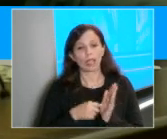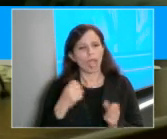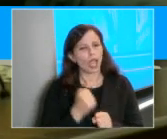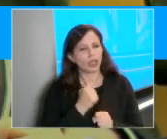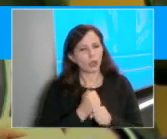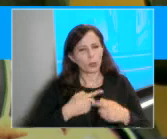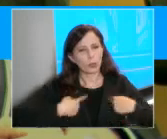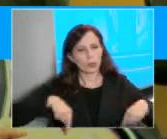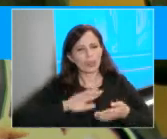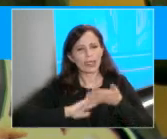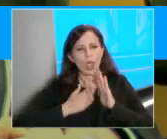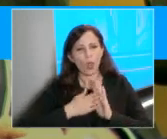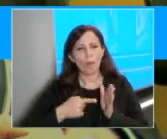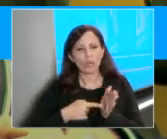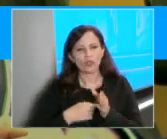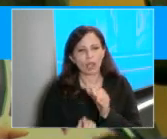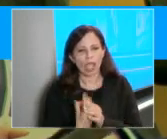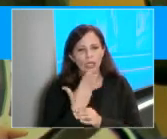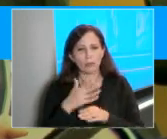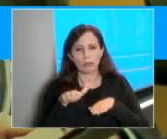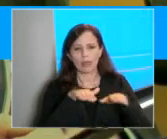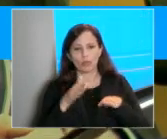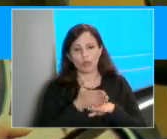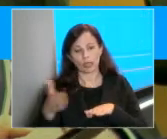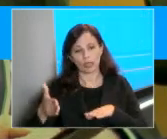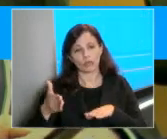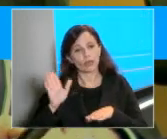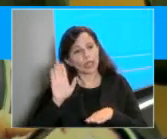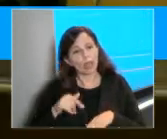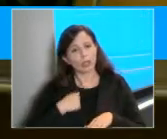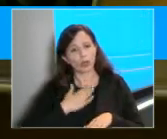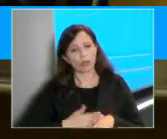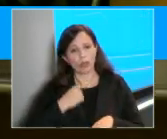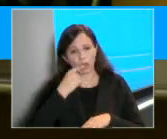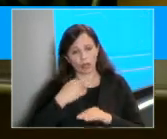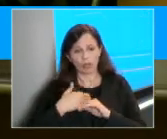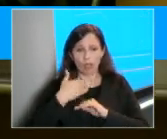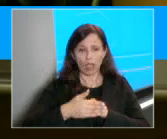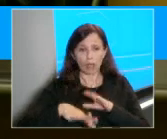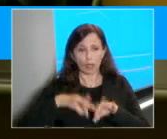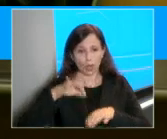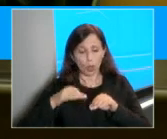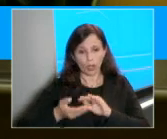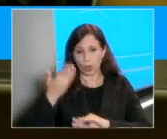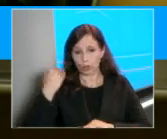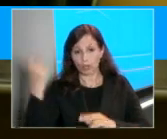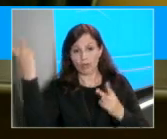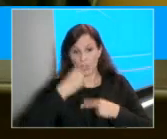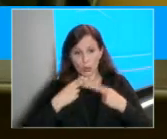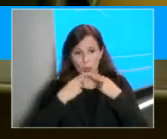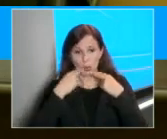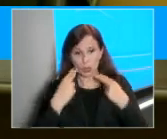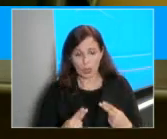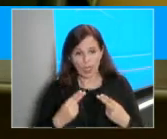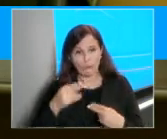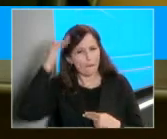שאנחנו יכולים כדי שתקום ממשלת ימין. עם זאת, אני מזכיר לך שגם אחרי הבחירות הקודמות, מרגע שהבנו את התוצאה, נפתלי בנט דחף בצורה